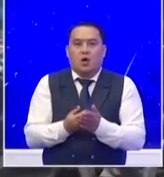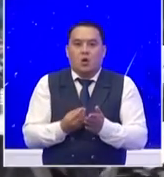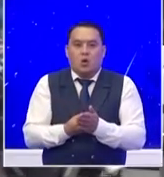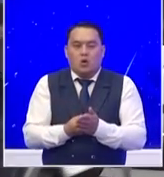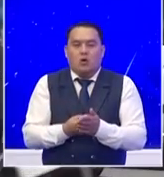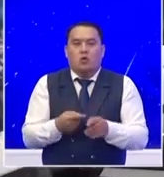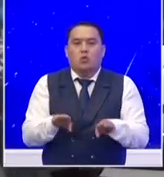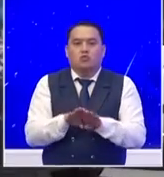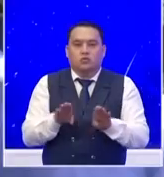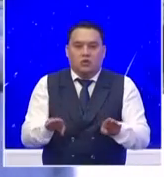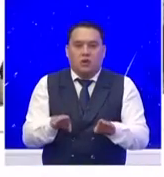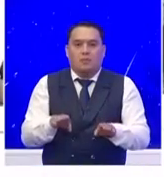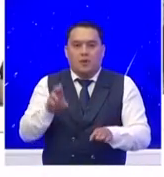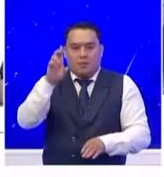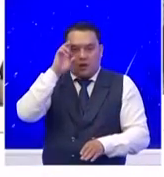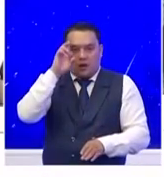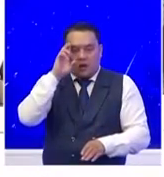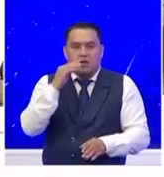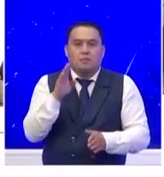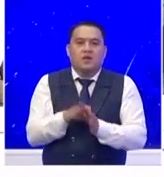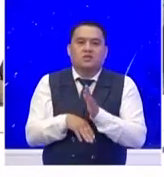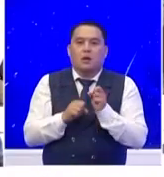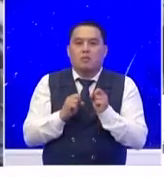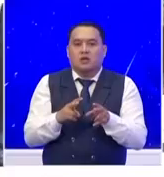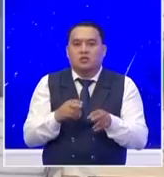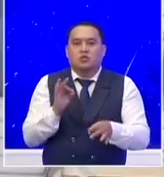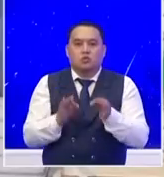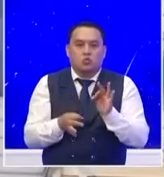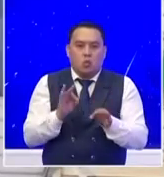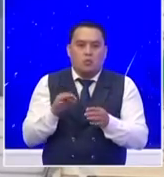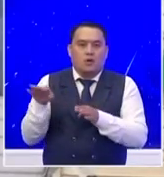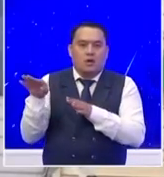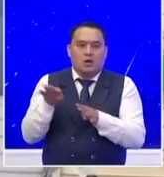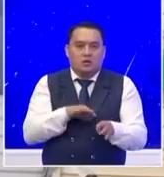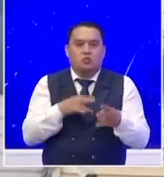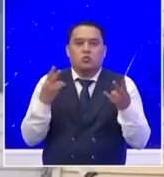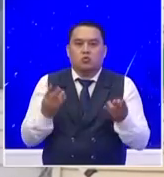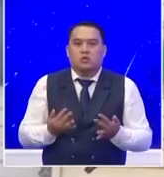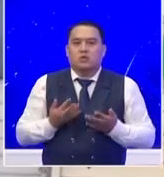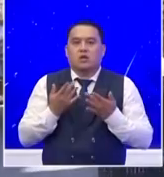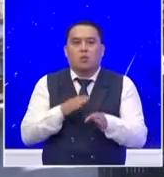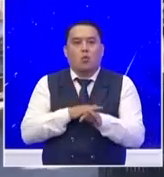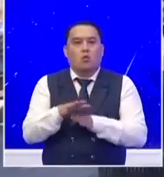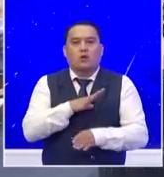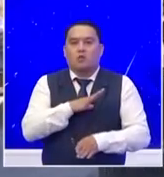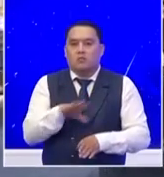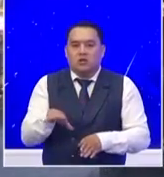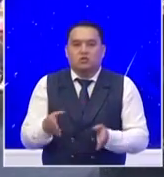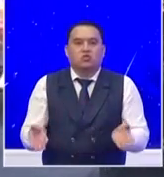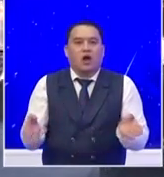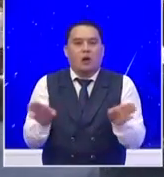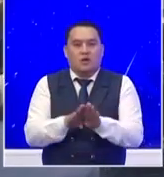Енді атаулы мекемеге тиесілі ғимараттар қауіпсіздік нормаларына сәйкестендірілуі қажет. Талап орындалмаса, нысандар